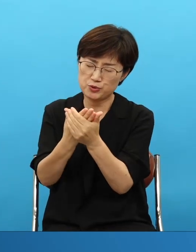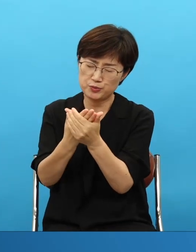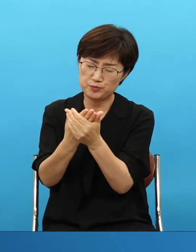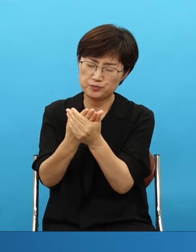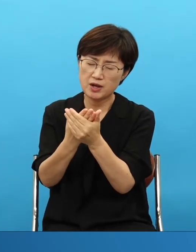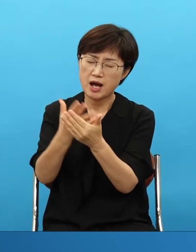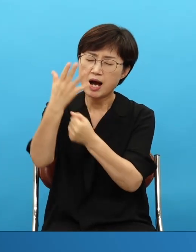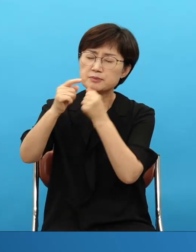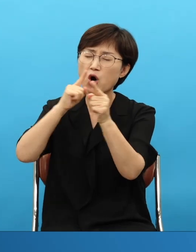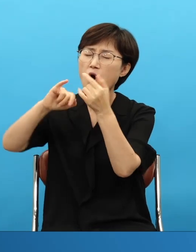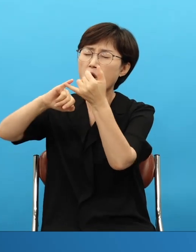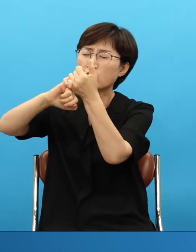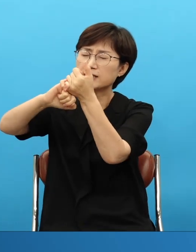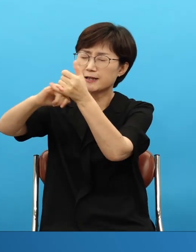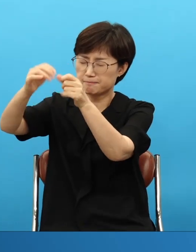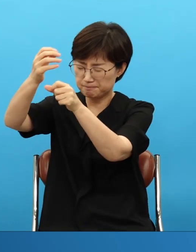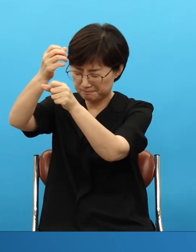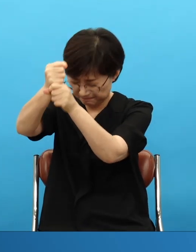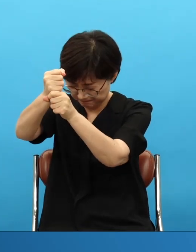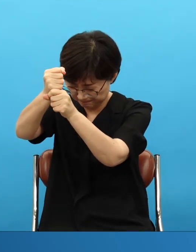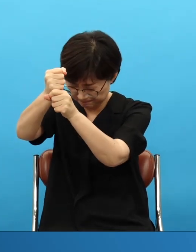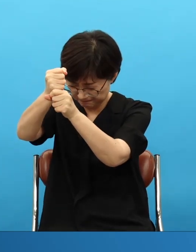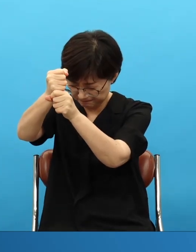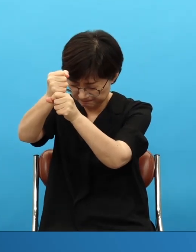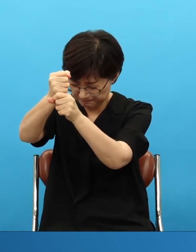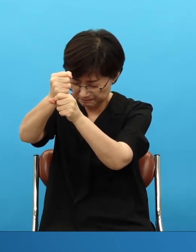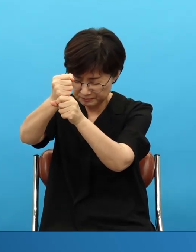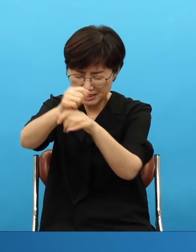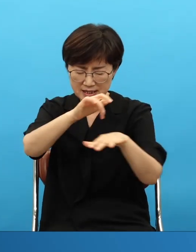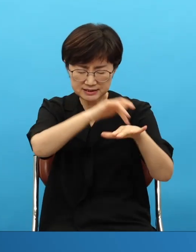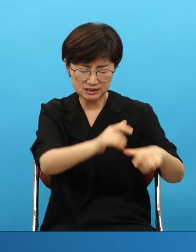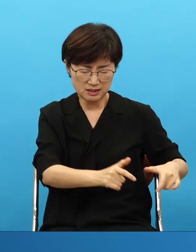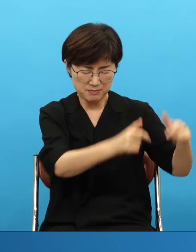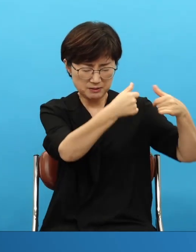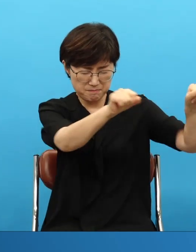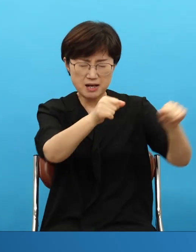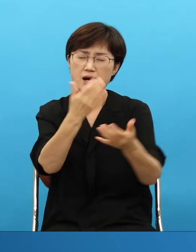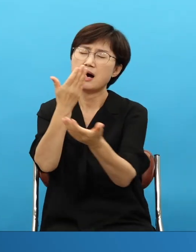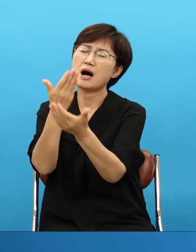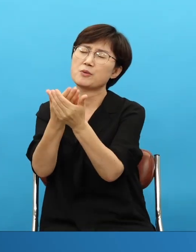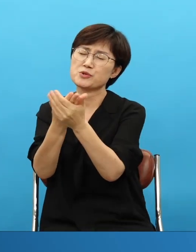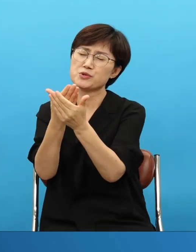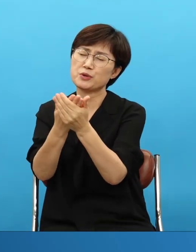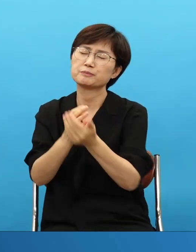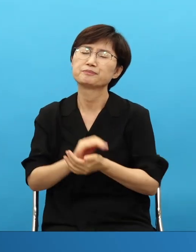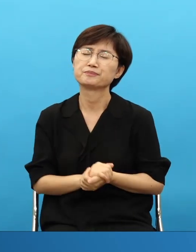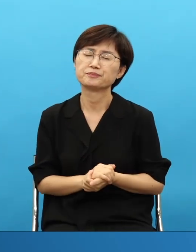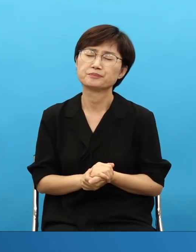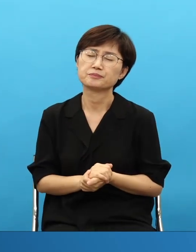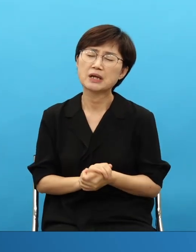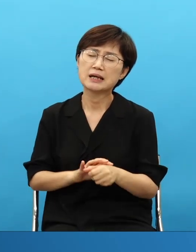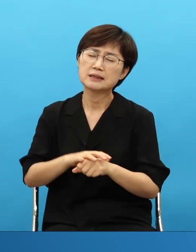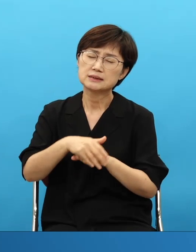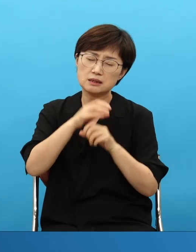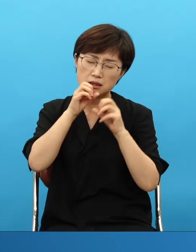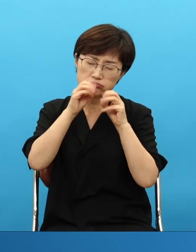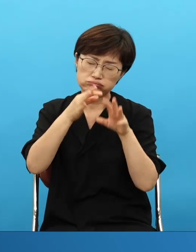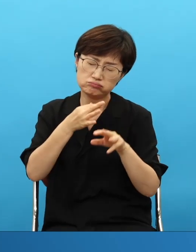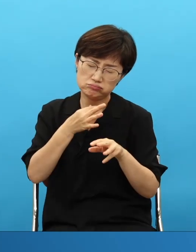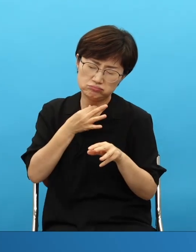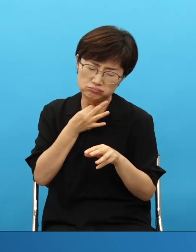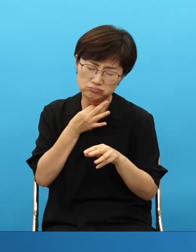하나님의 언약 붙잡도록 흑암 망대를 무너뜨려 주옵소서. 세계 복음화할 수